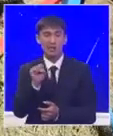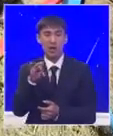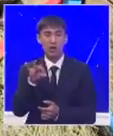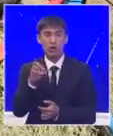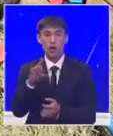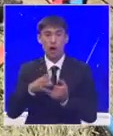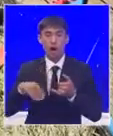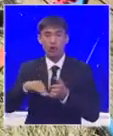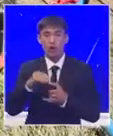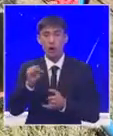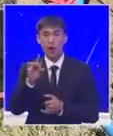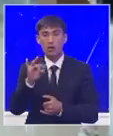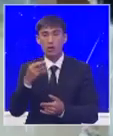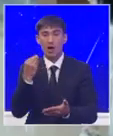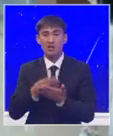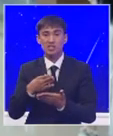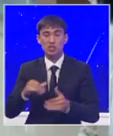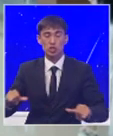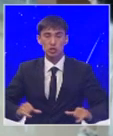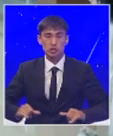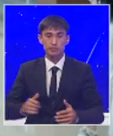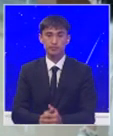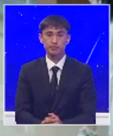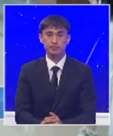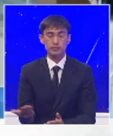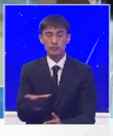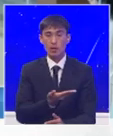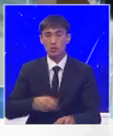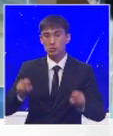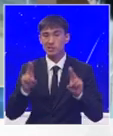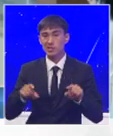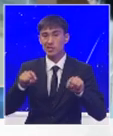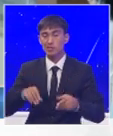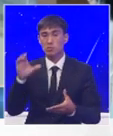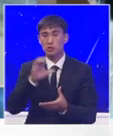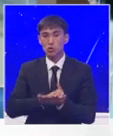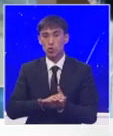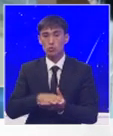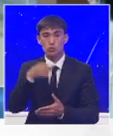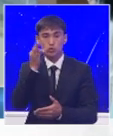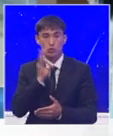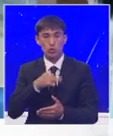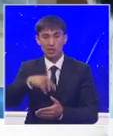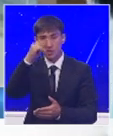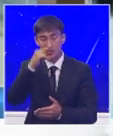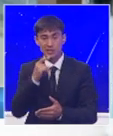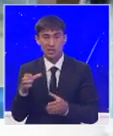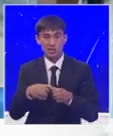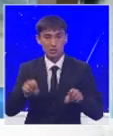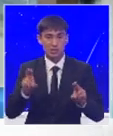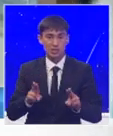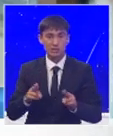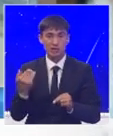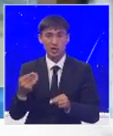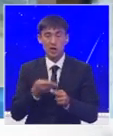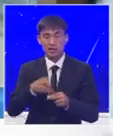Агро», «Алаколь Асыл Жылқысы». Мы специально здесь познакомиться с опытом казахских коллег, ведь специалисты